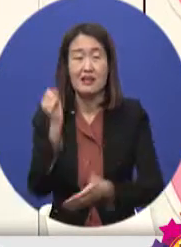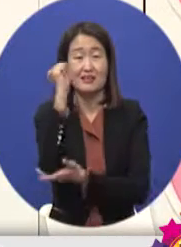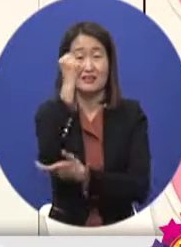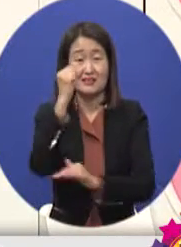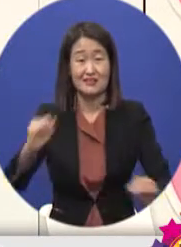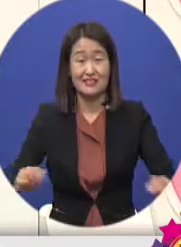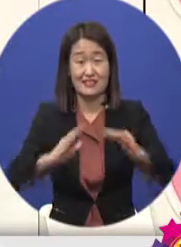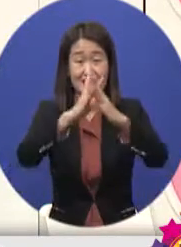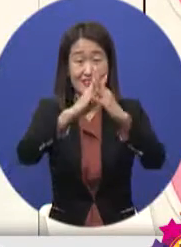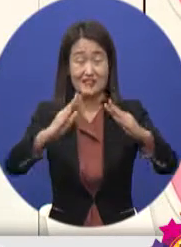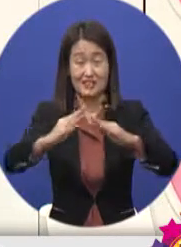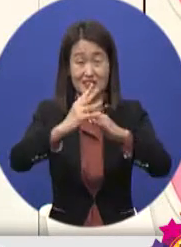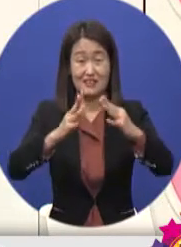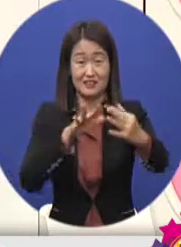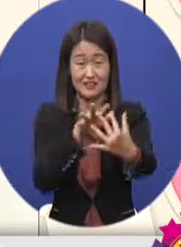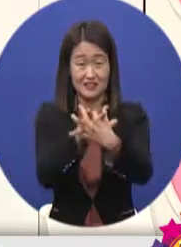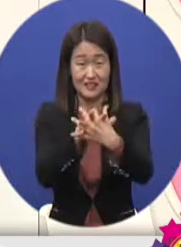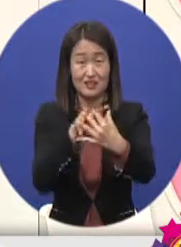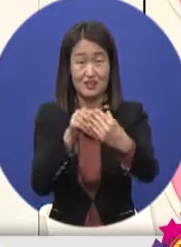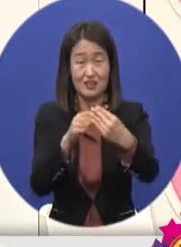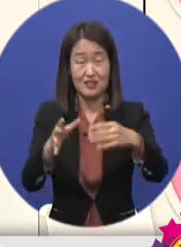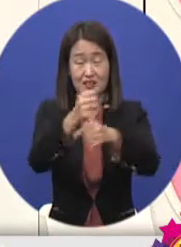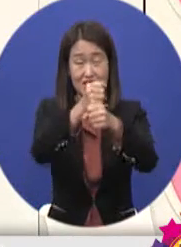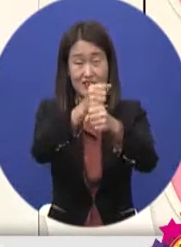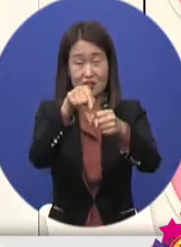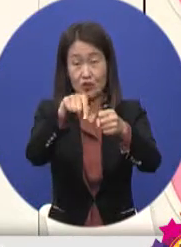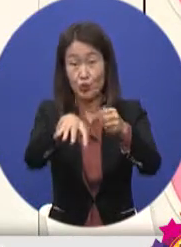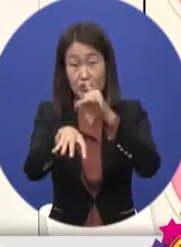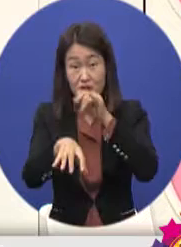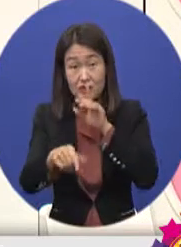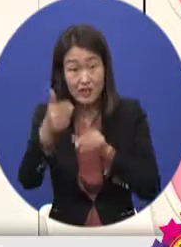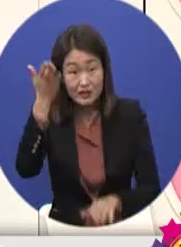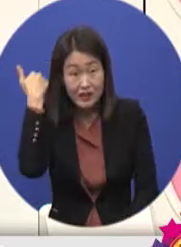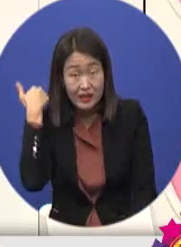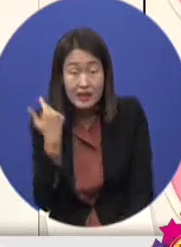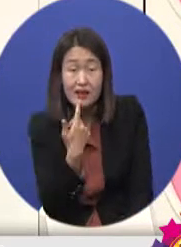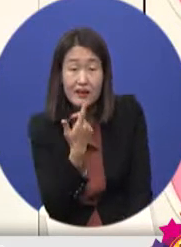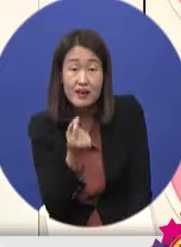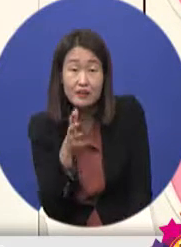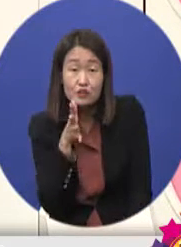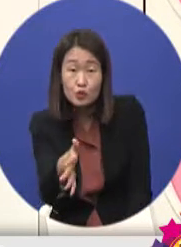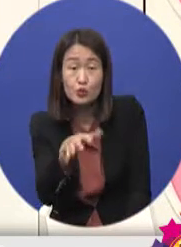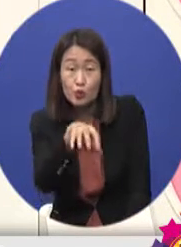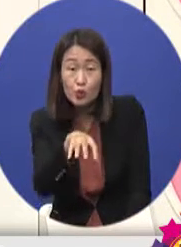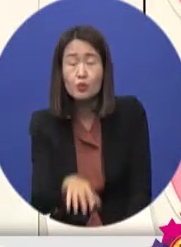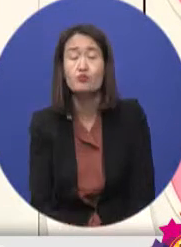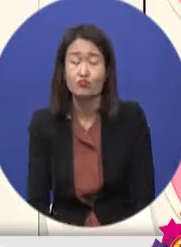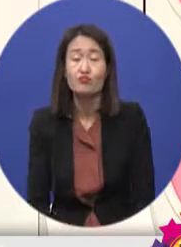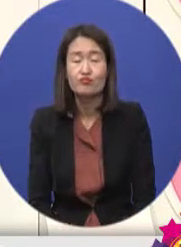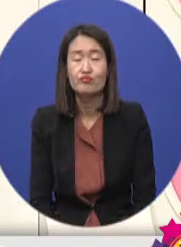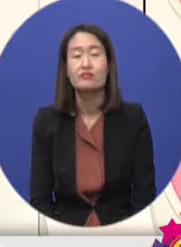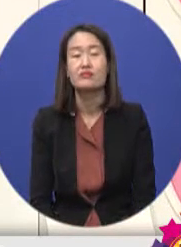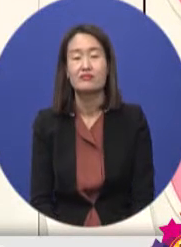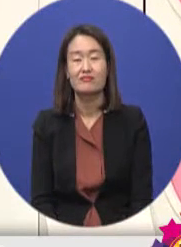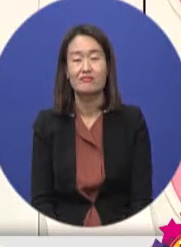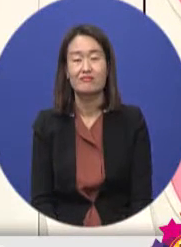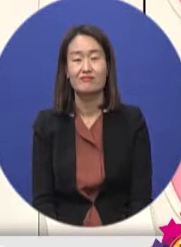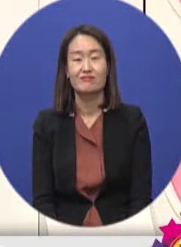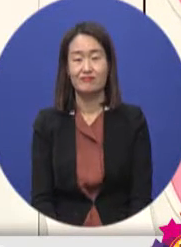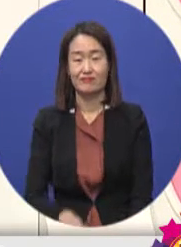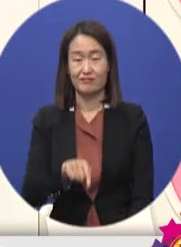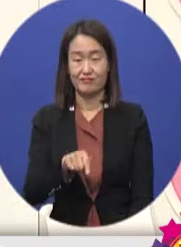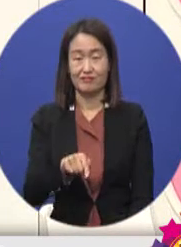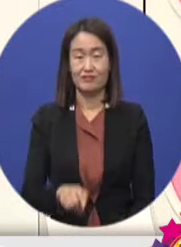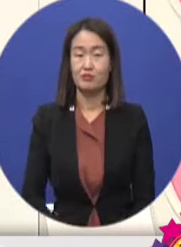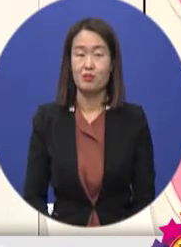네네. 김치만 보관하는 그런 장소가 있지 않았어요? 그죠? 그렇죠. 거기다 가지고